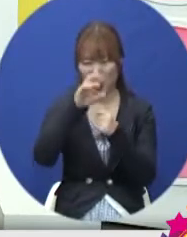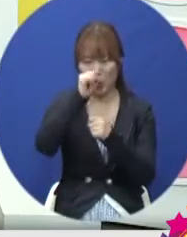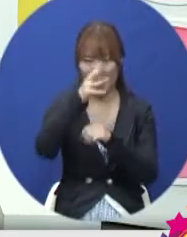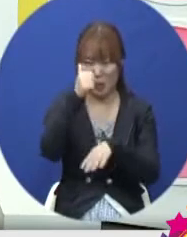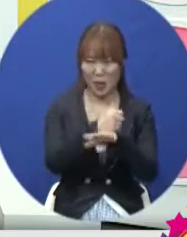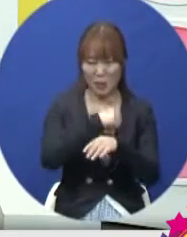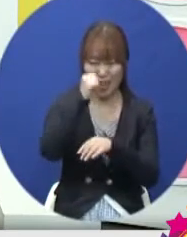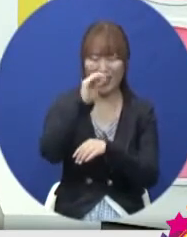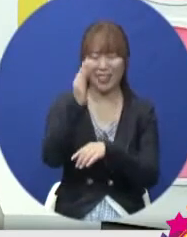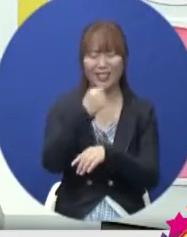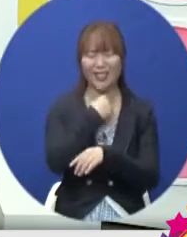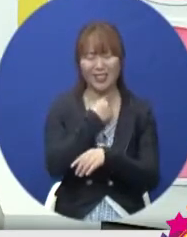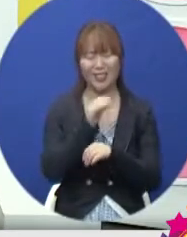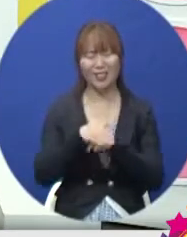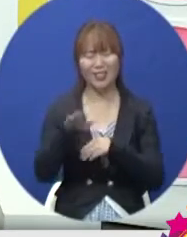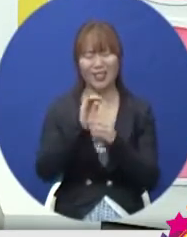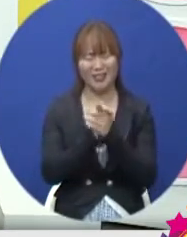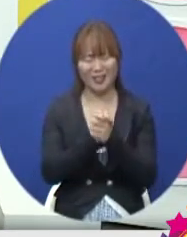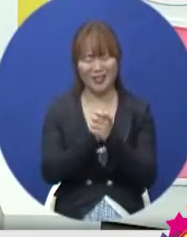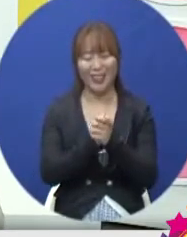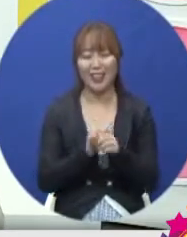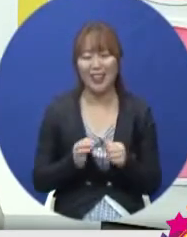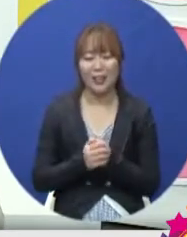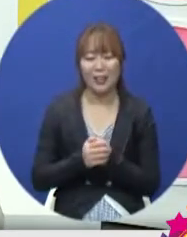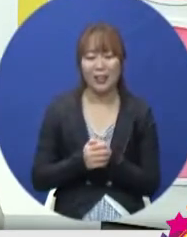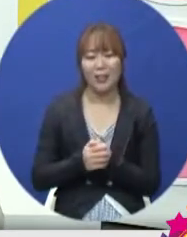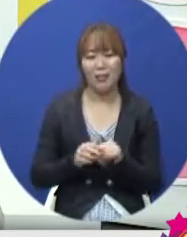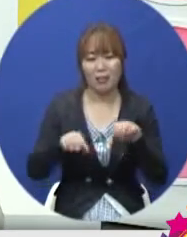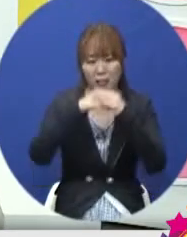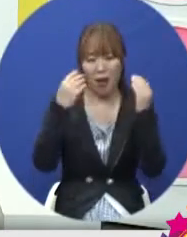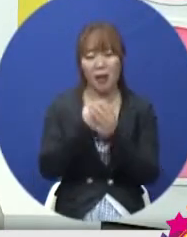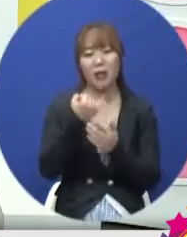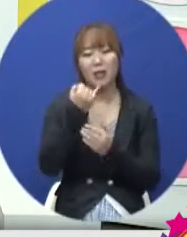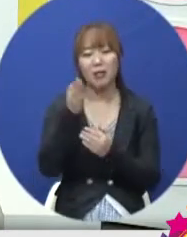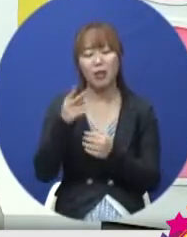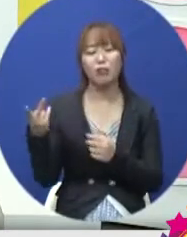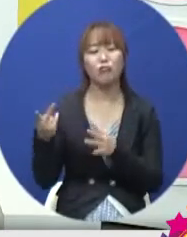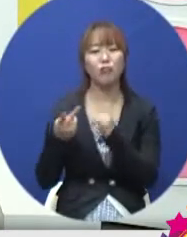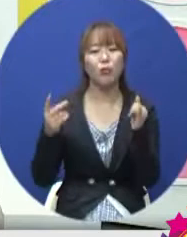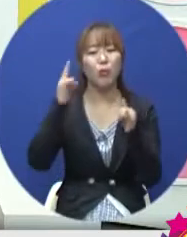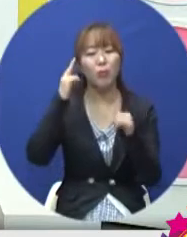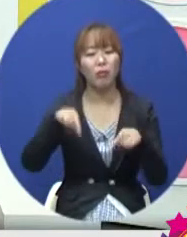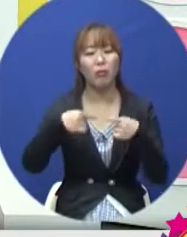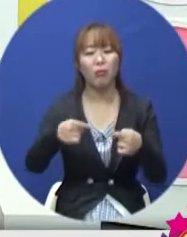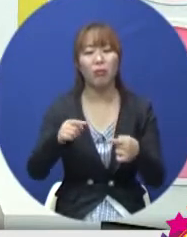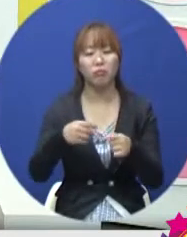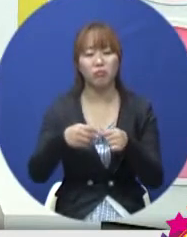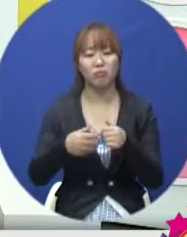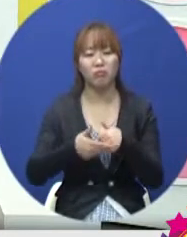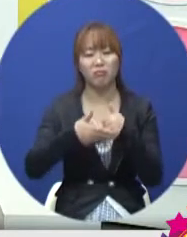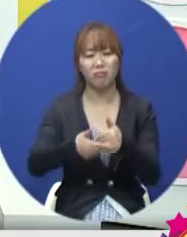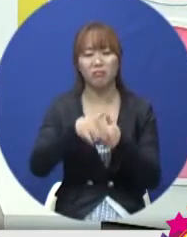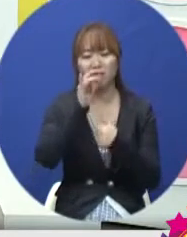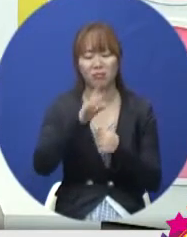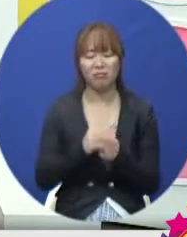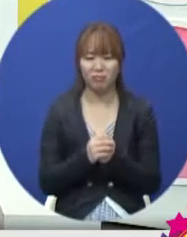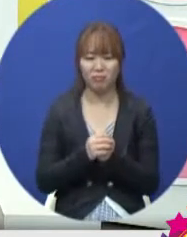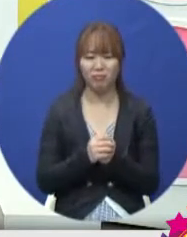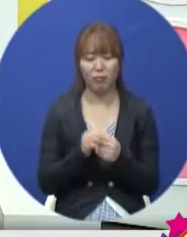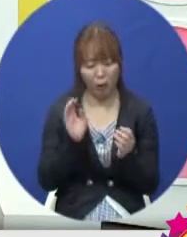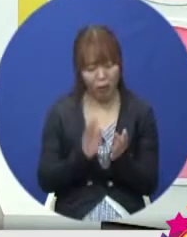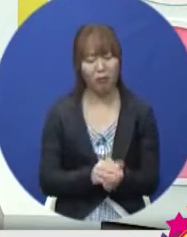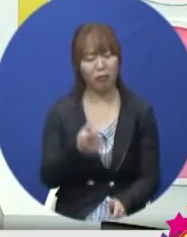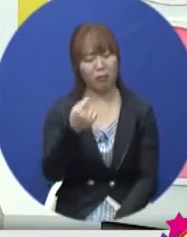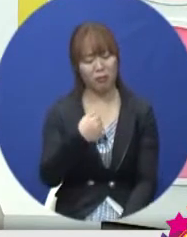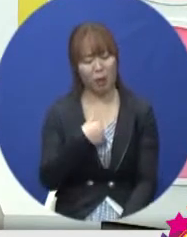결과. 네, 네 저희도 바라겠습니다. 아버님 근데 다 좋은데 왜 함영지하고 선빈이가 섭외가 안 됐을까요? 그러니까